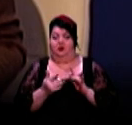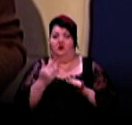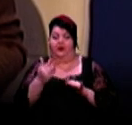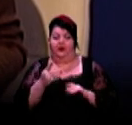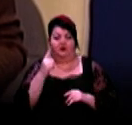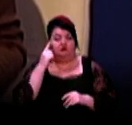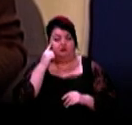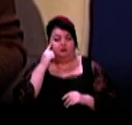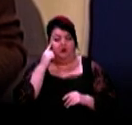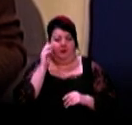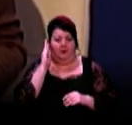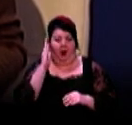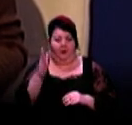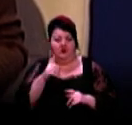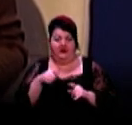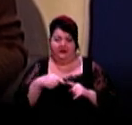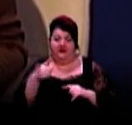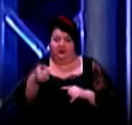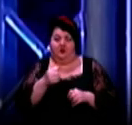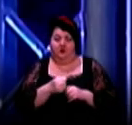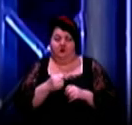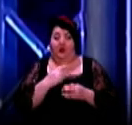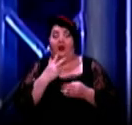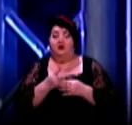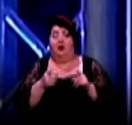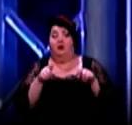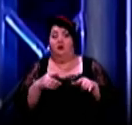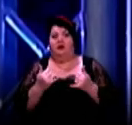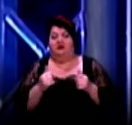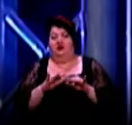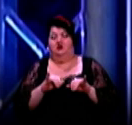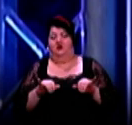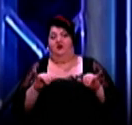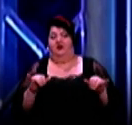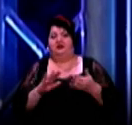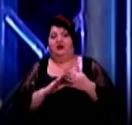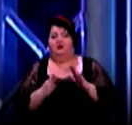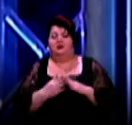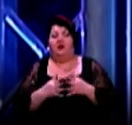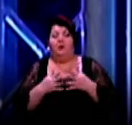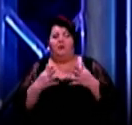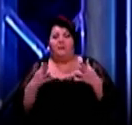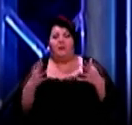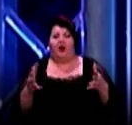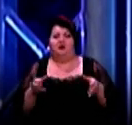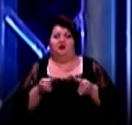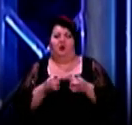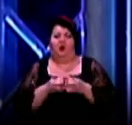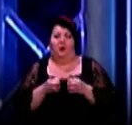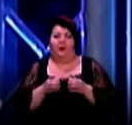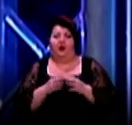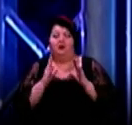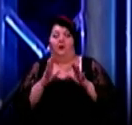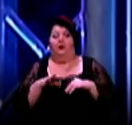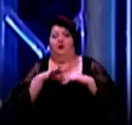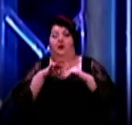– це майбутнє. Дивлячись на те, як зараз розвивається ситуація, то, скоріше за все, максимум компаній будуть